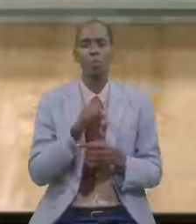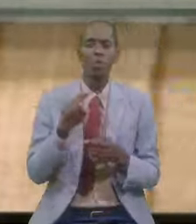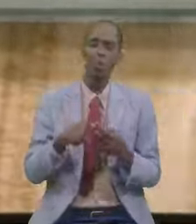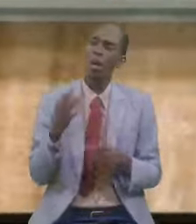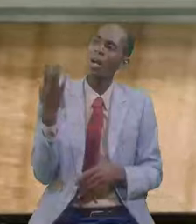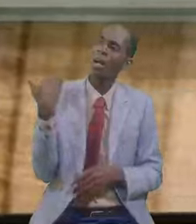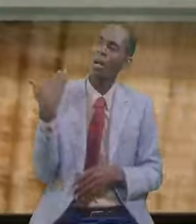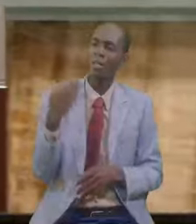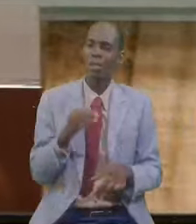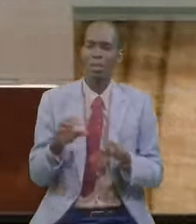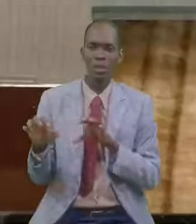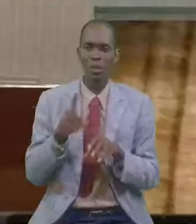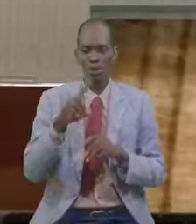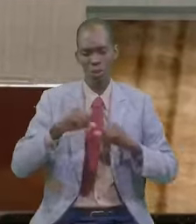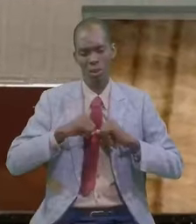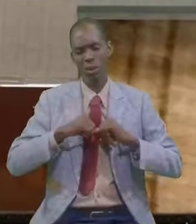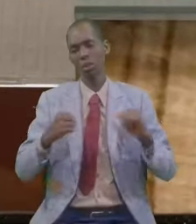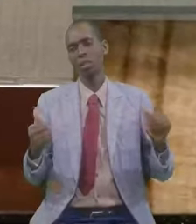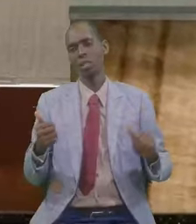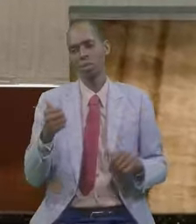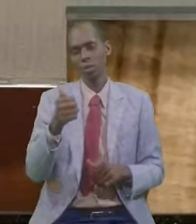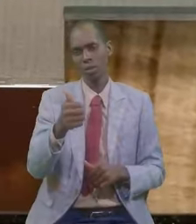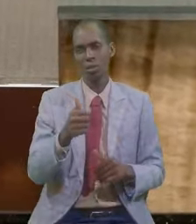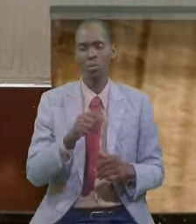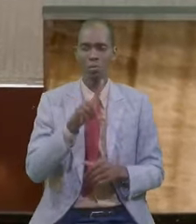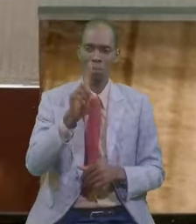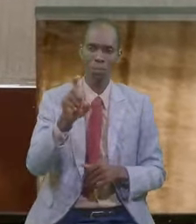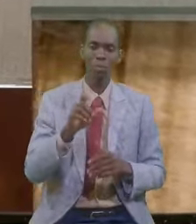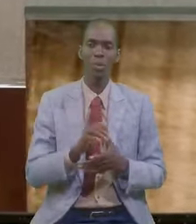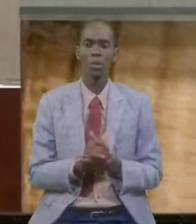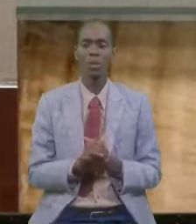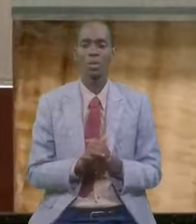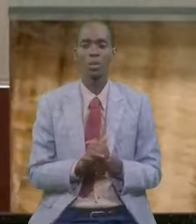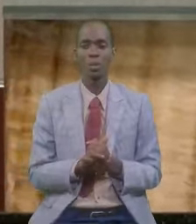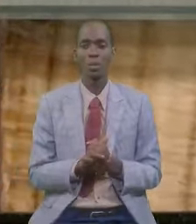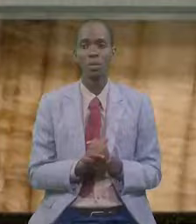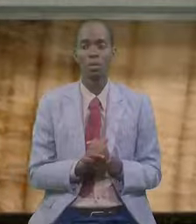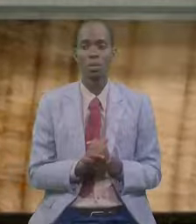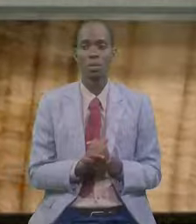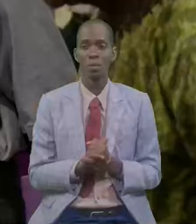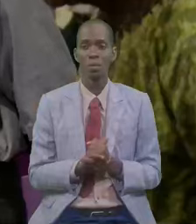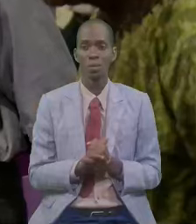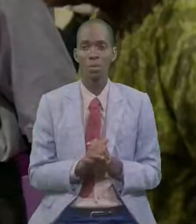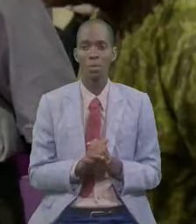Quand à la dernière fois que vous avez renoncé à vous-même,